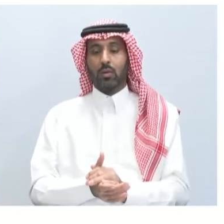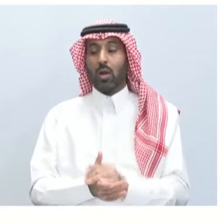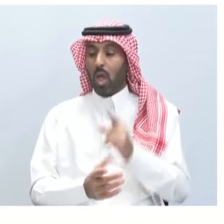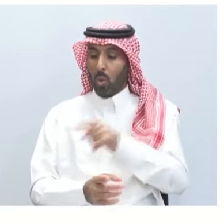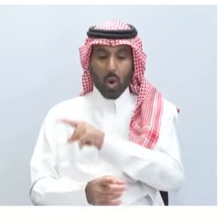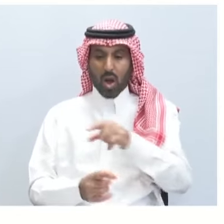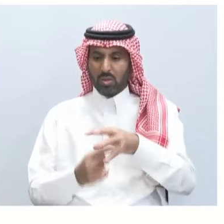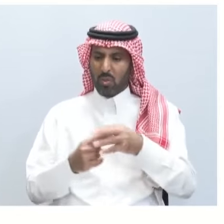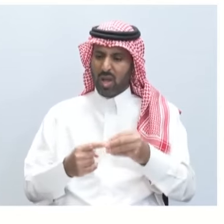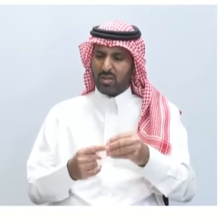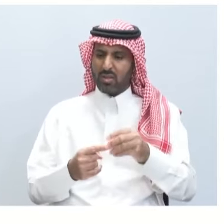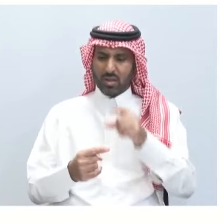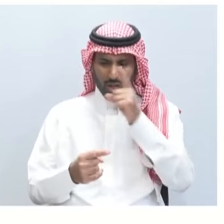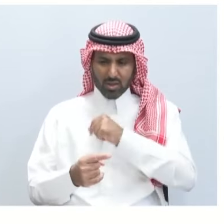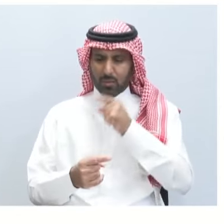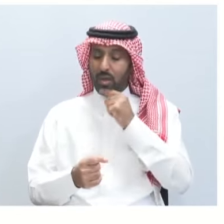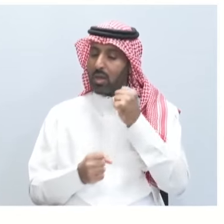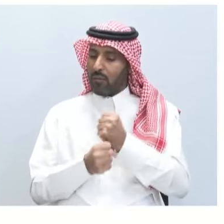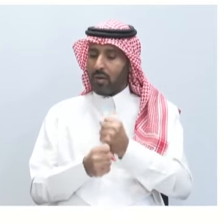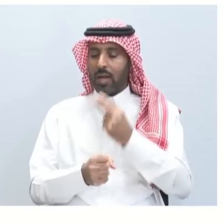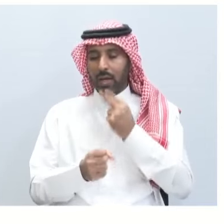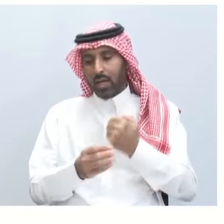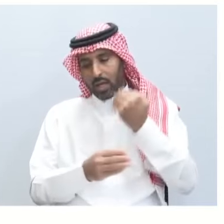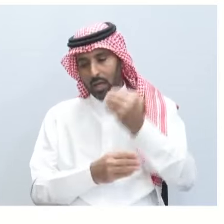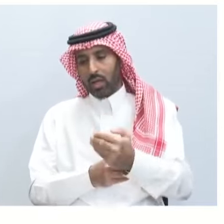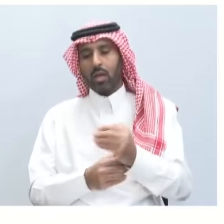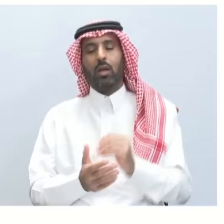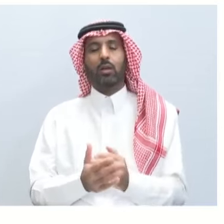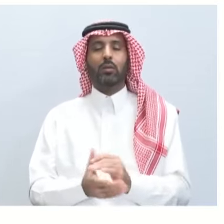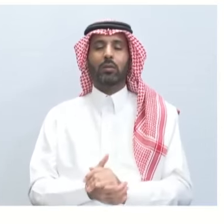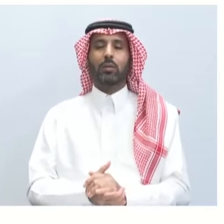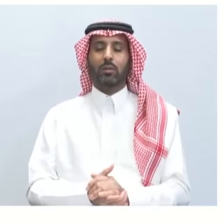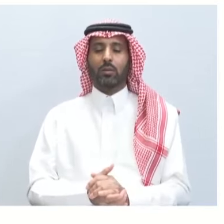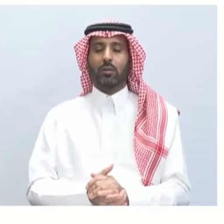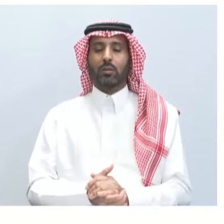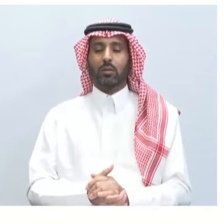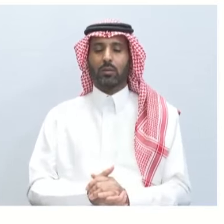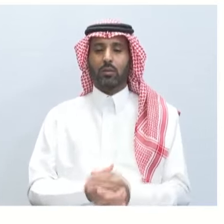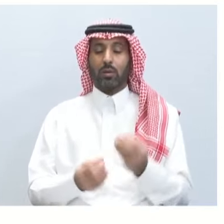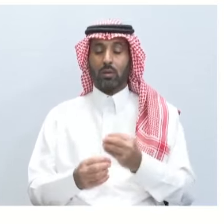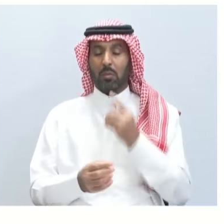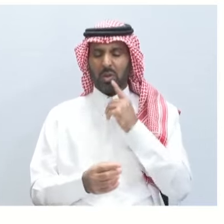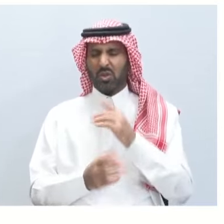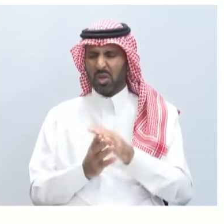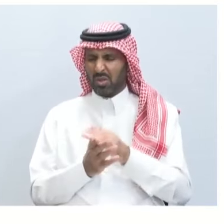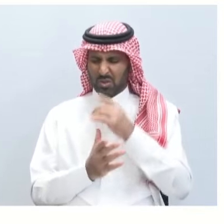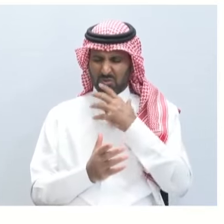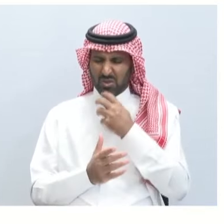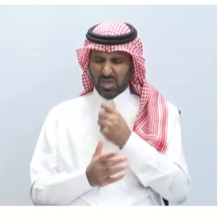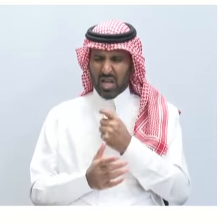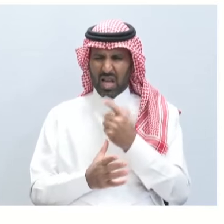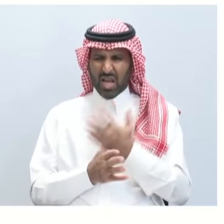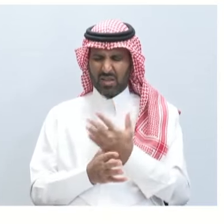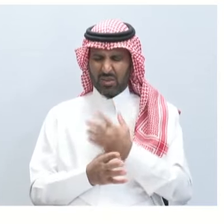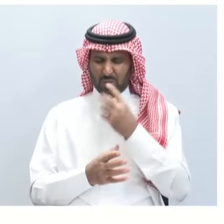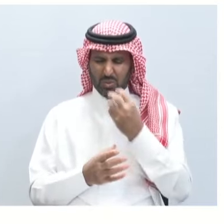التحسين ويبادر الى التصحيح حتى لا ياتي عليه في هذا اليوم الحسره والندامه في انه